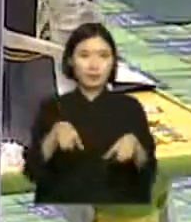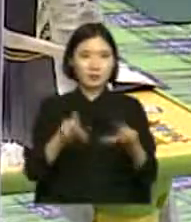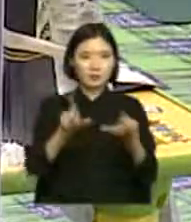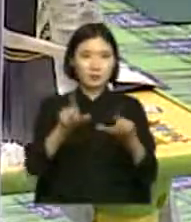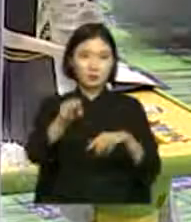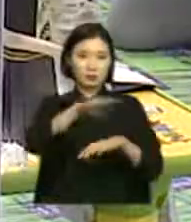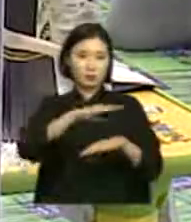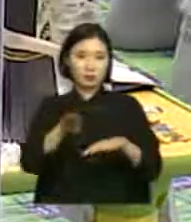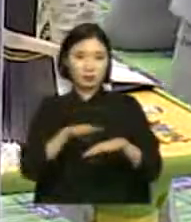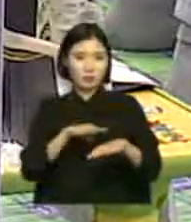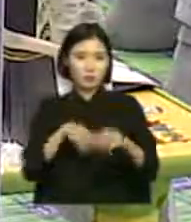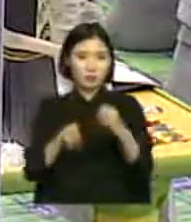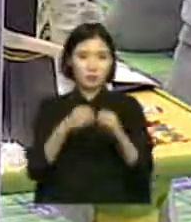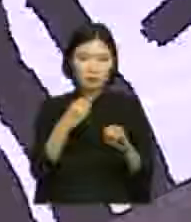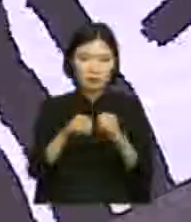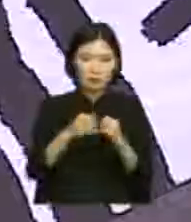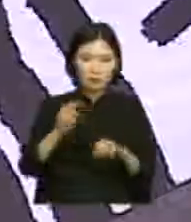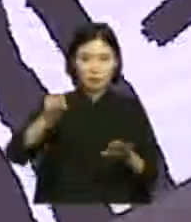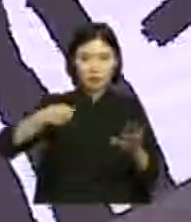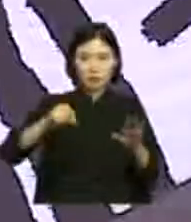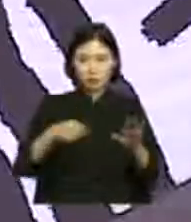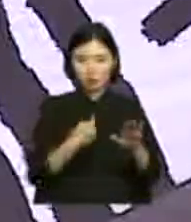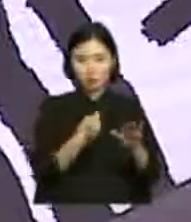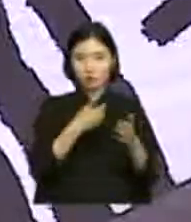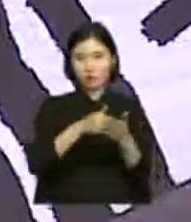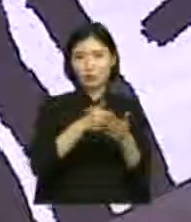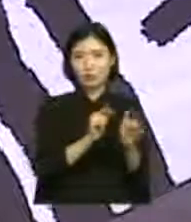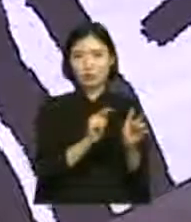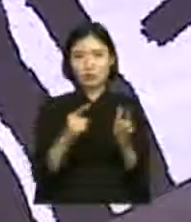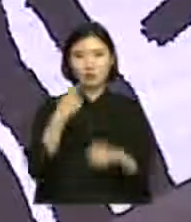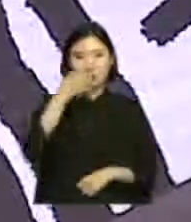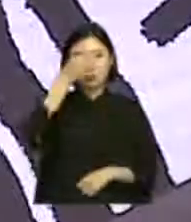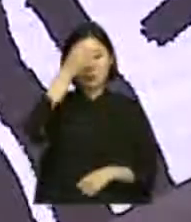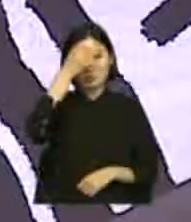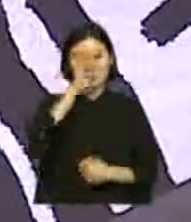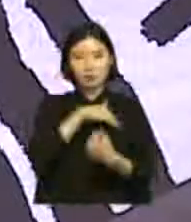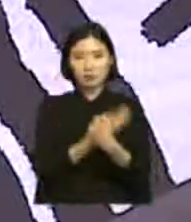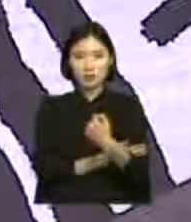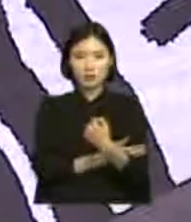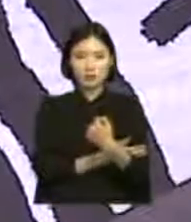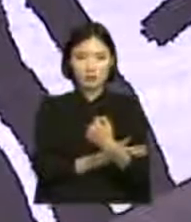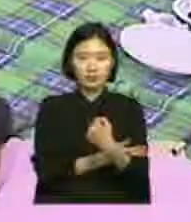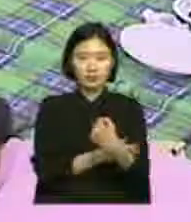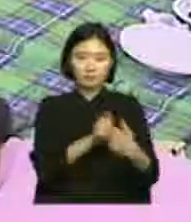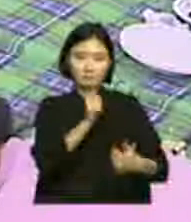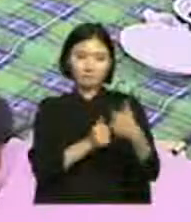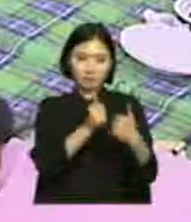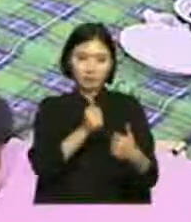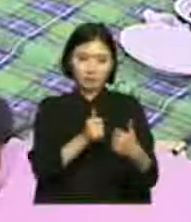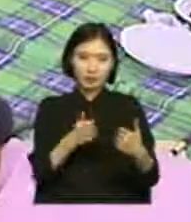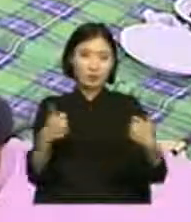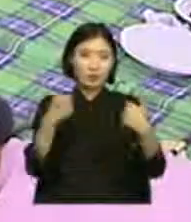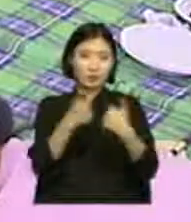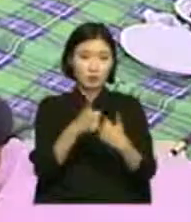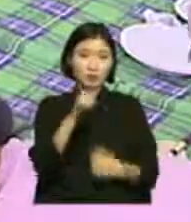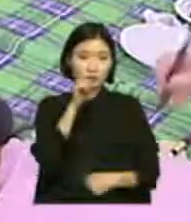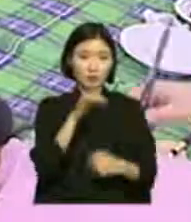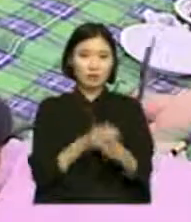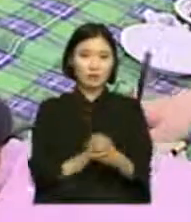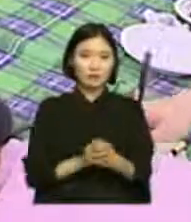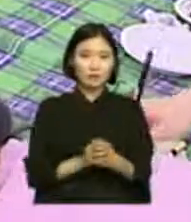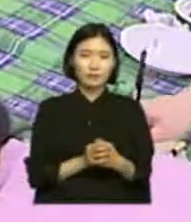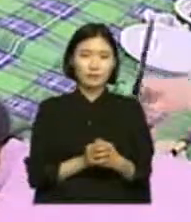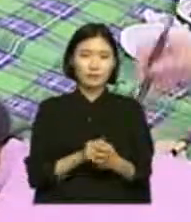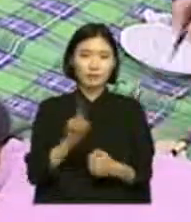수필과 서예, 자수와 민화 등 다양한 부문의 예술 실력을 겨루는 예능 대회도 펼쳐졌습니다. 이번